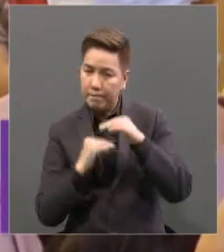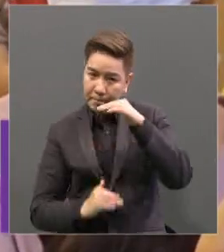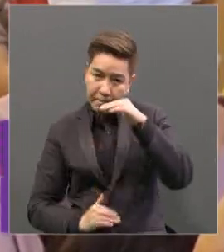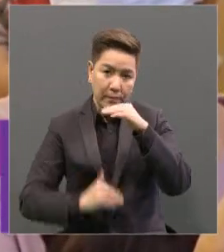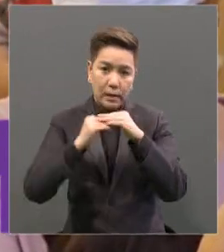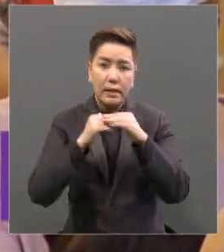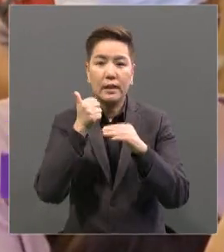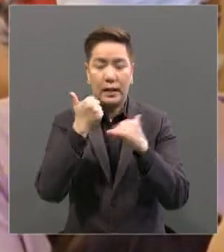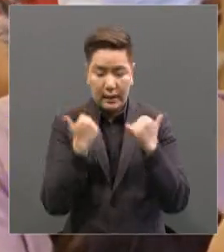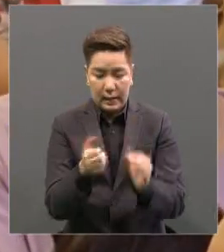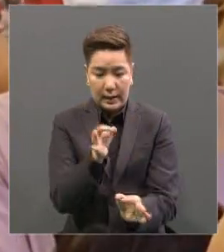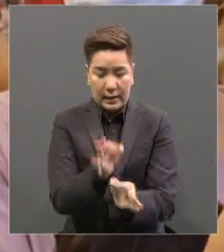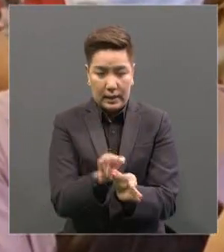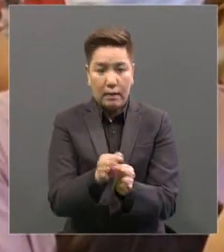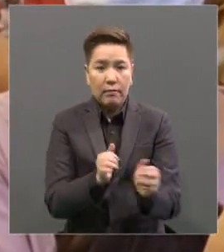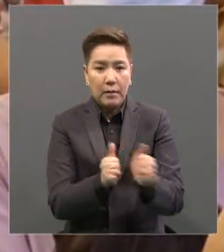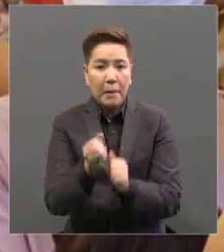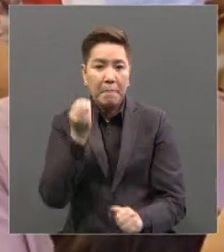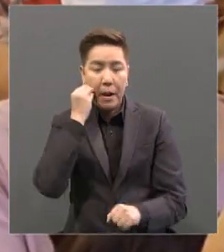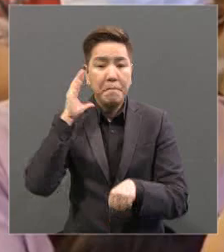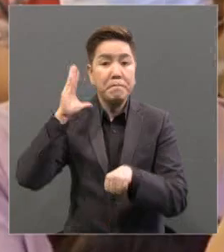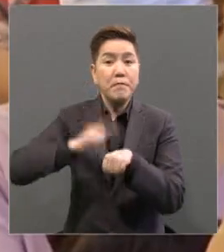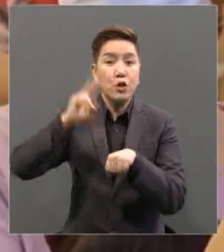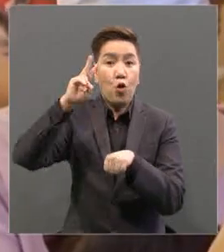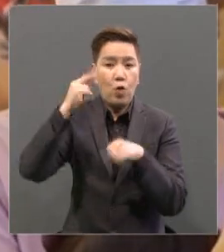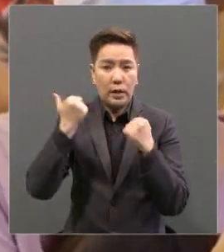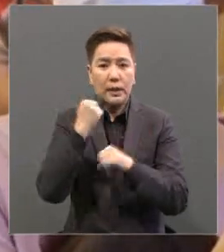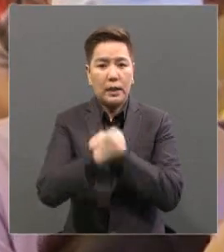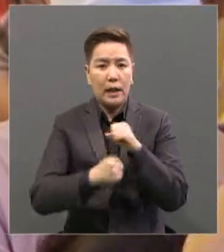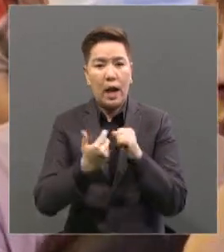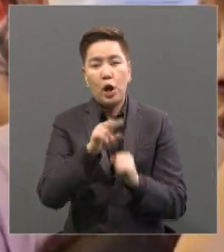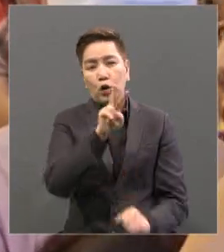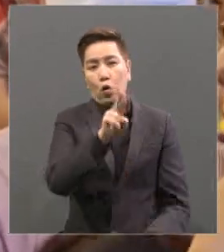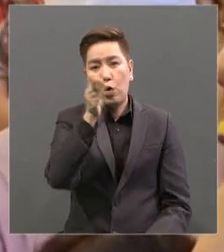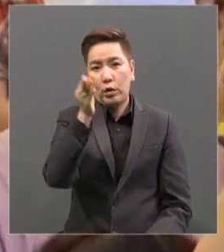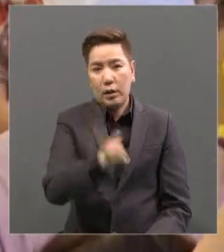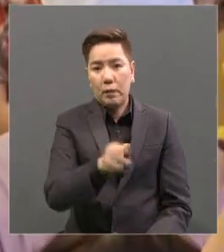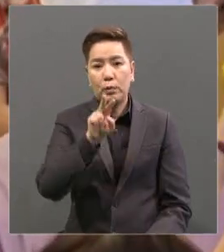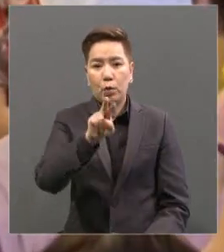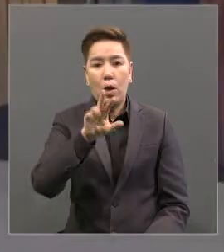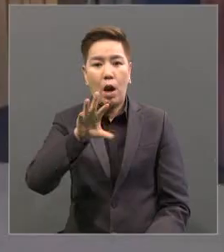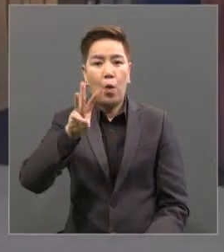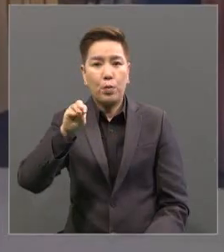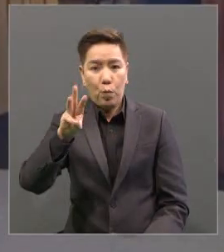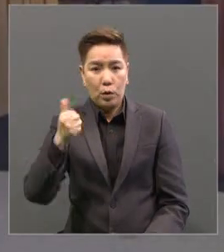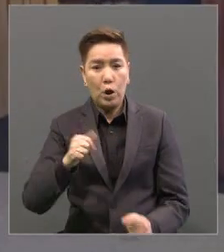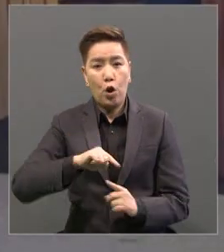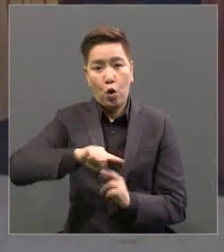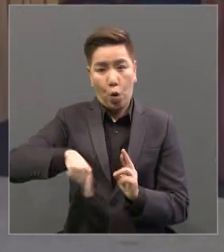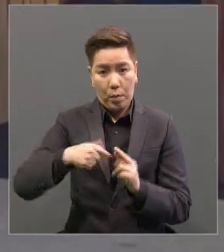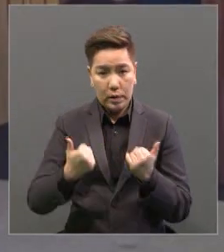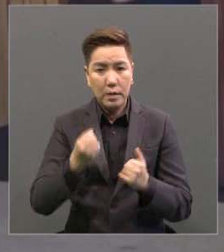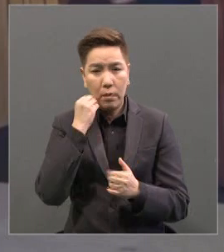ทั้งนี้ครับล่าสุดธนาคารได้จัดงานประมูลขายบ้านมือสองประจำปีครั้งที่2/2566รอบนี้เนี่ย